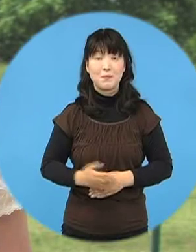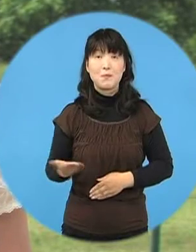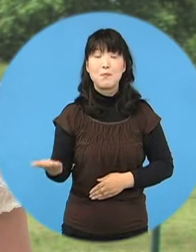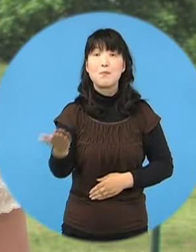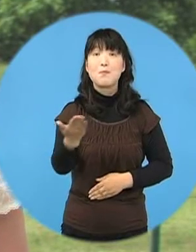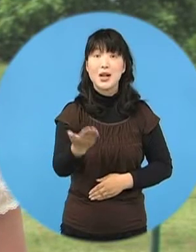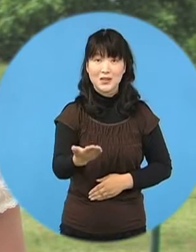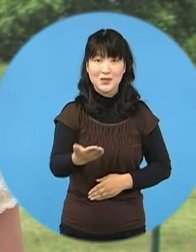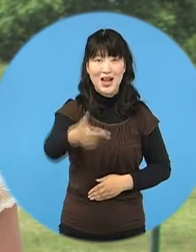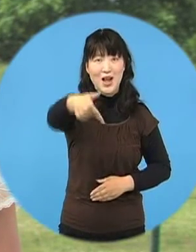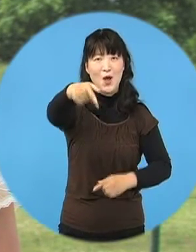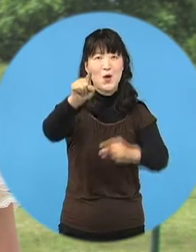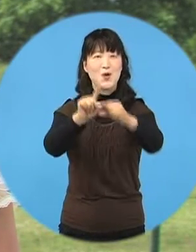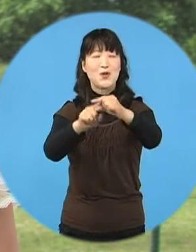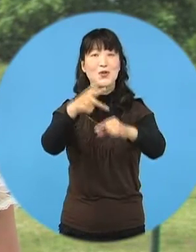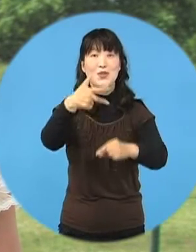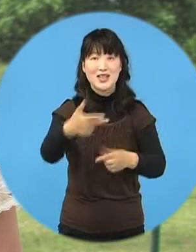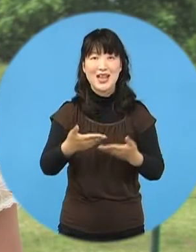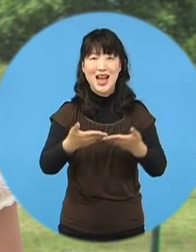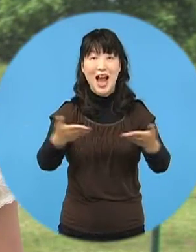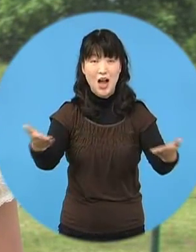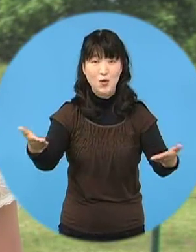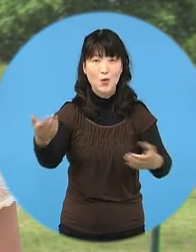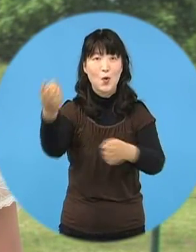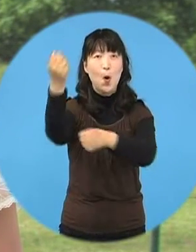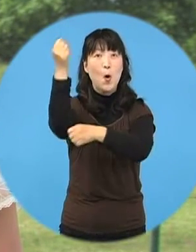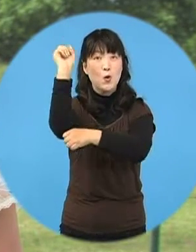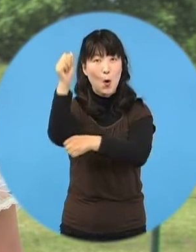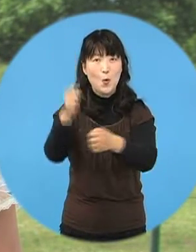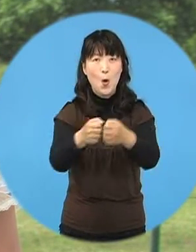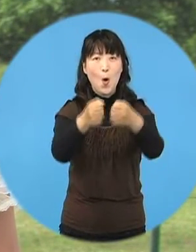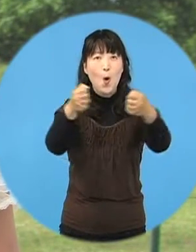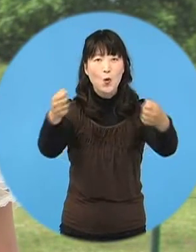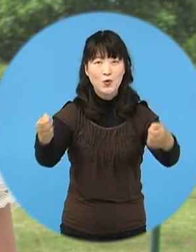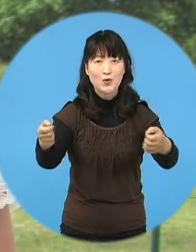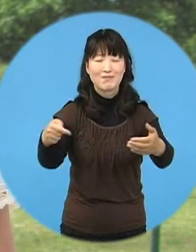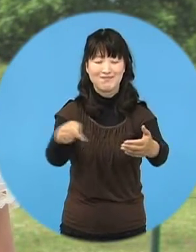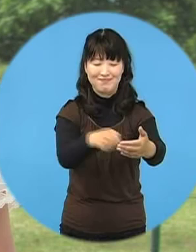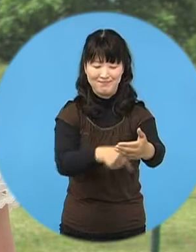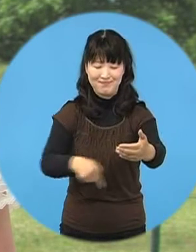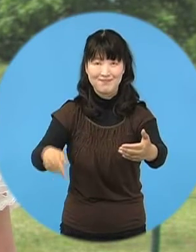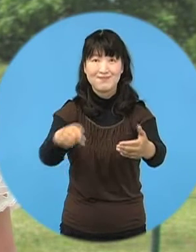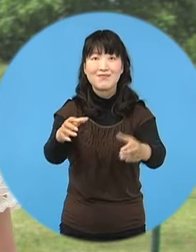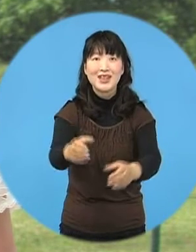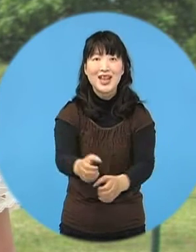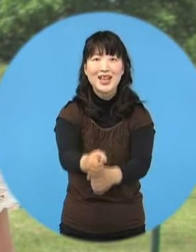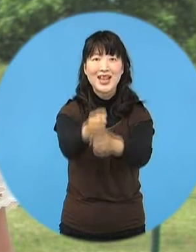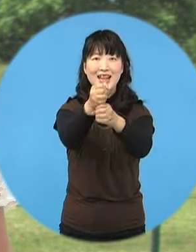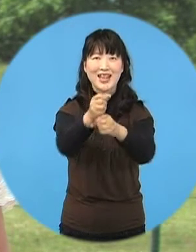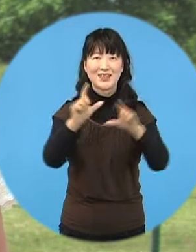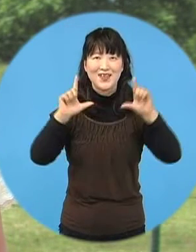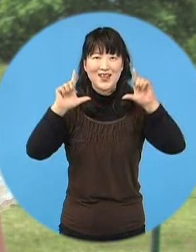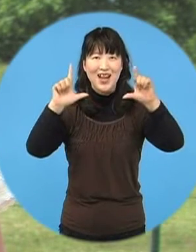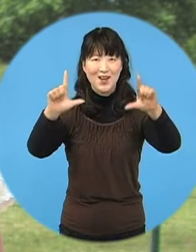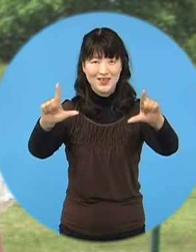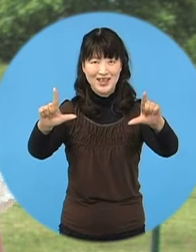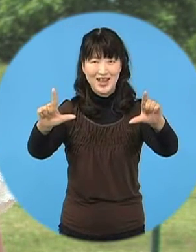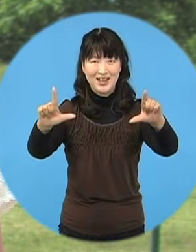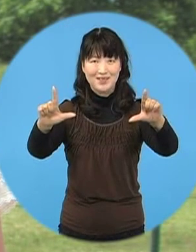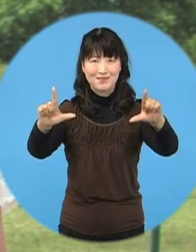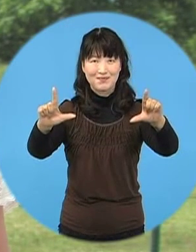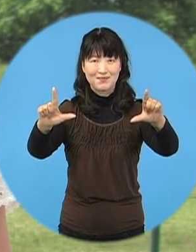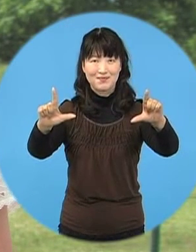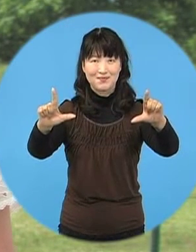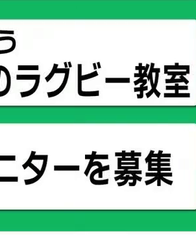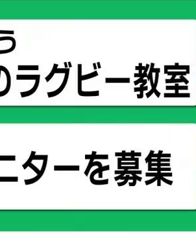まずは府中市発行の広報誌広報府中からお知らせをダイジェストでお伝えします。